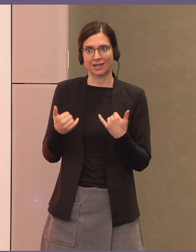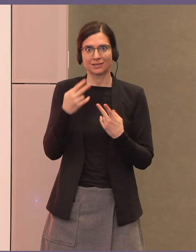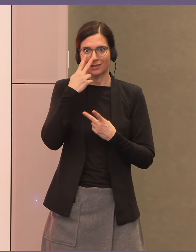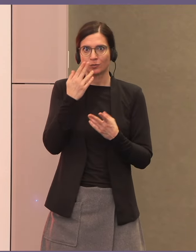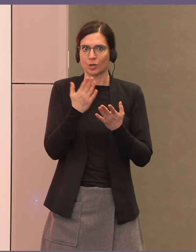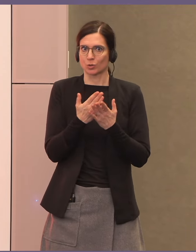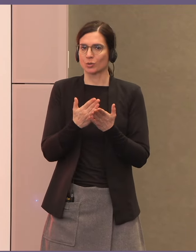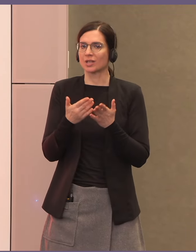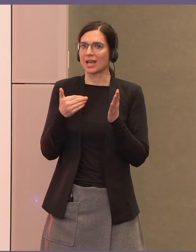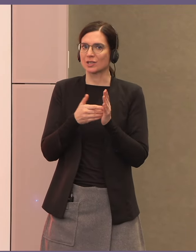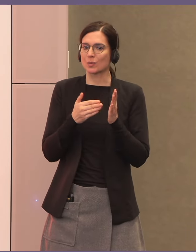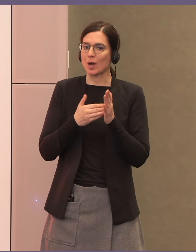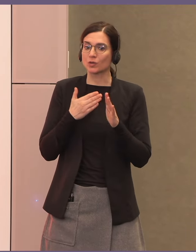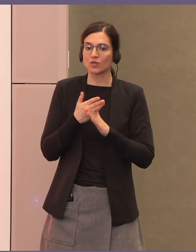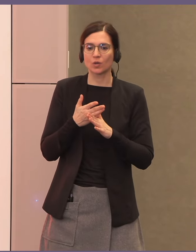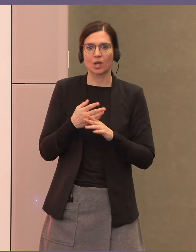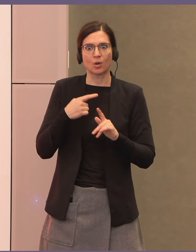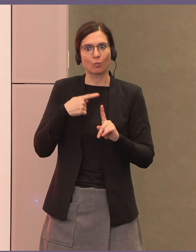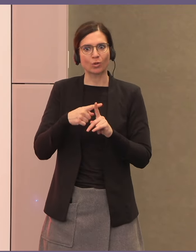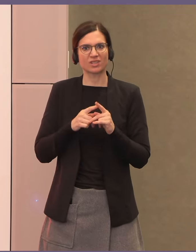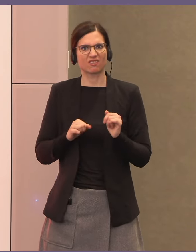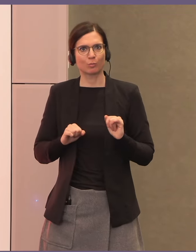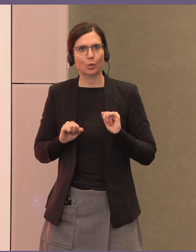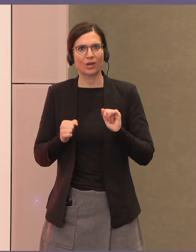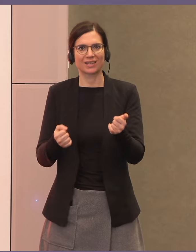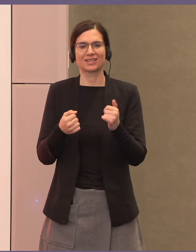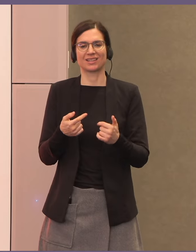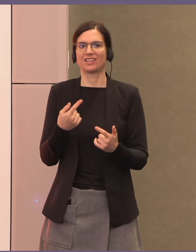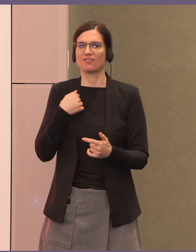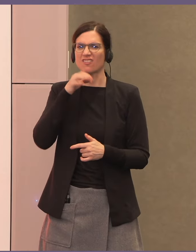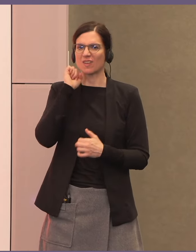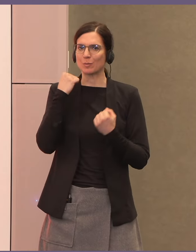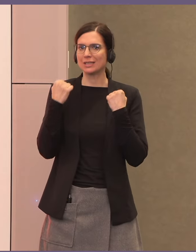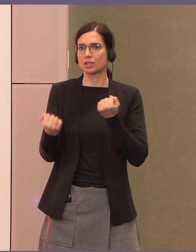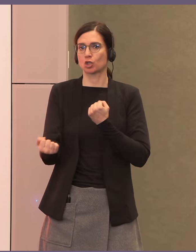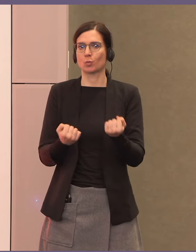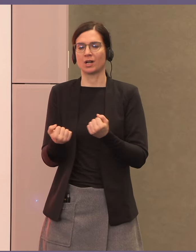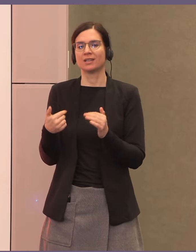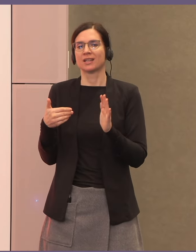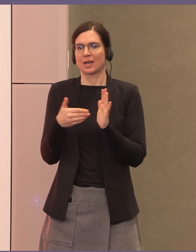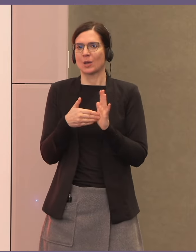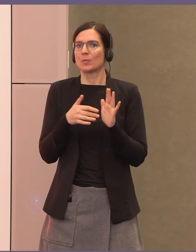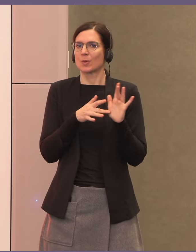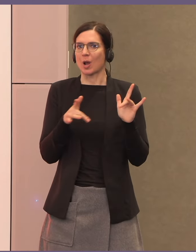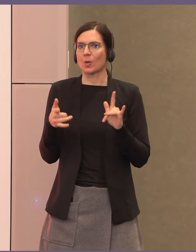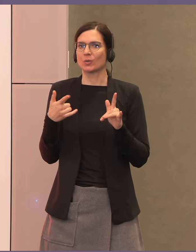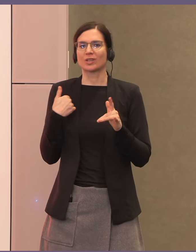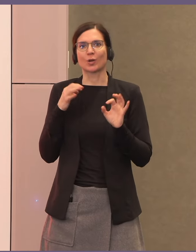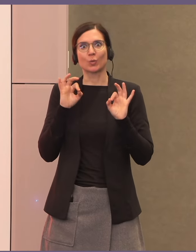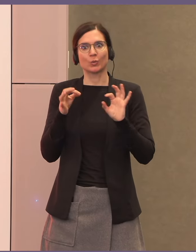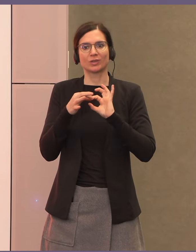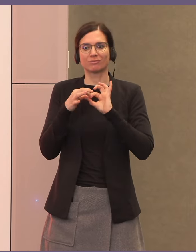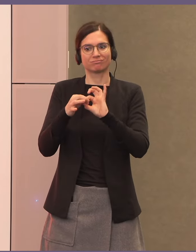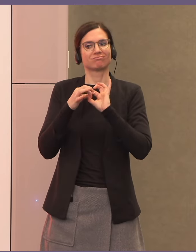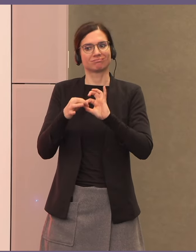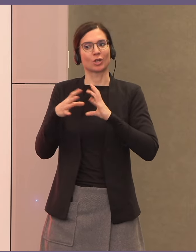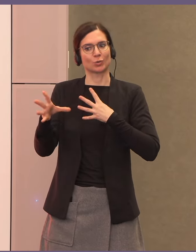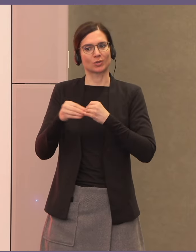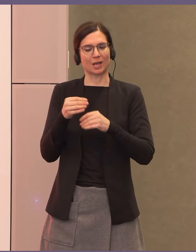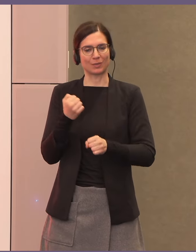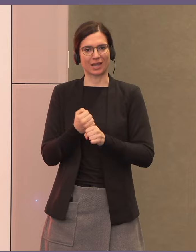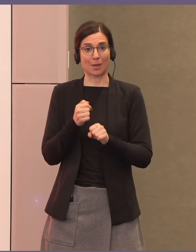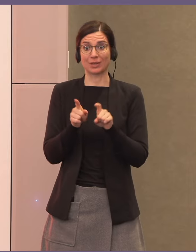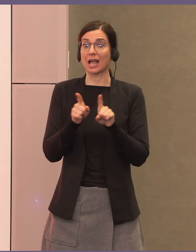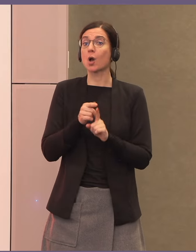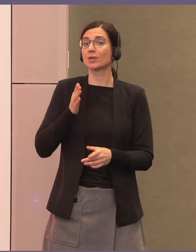für progressive, für feministische, demokratische Politik braucht. Das ist ganz zweifellos auch die Zivilgesellschaft, ganz zweifellos